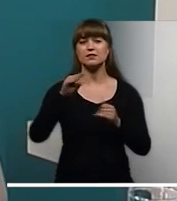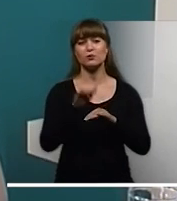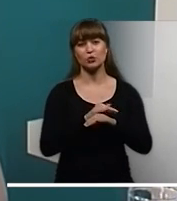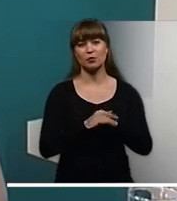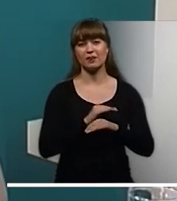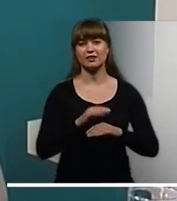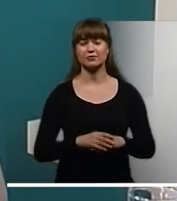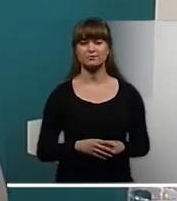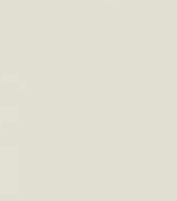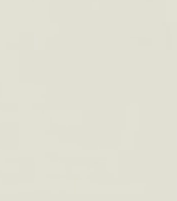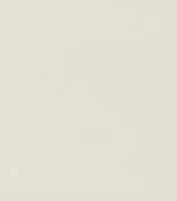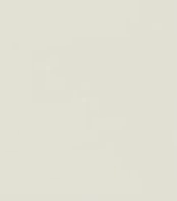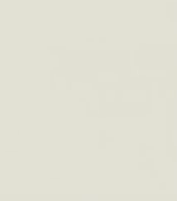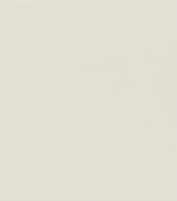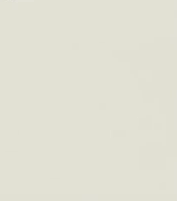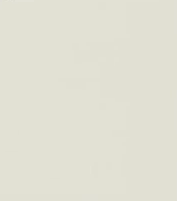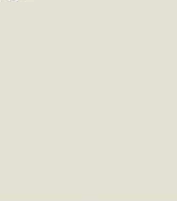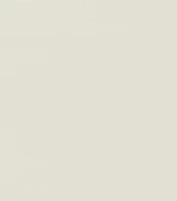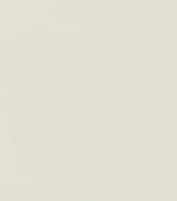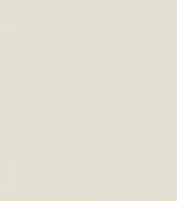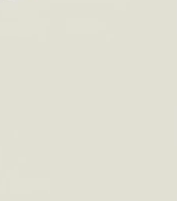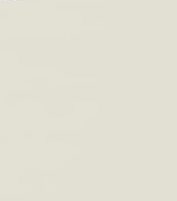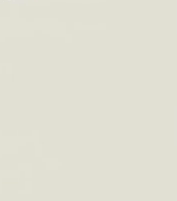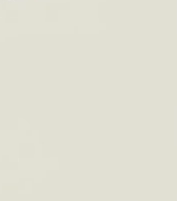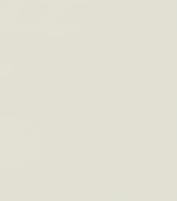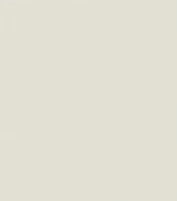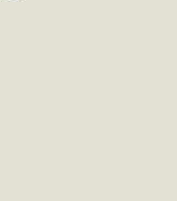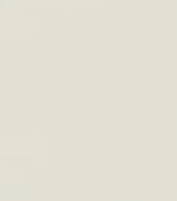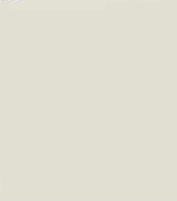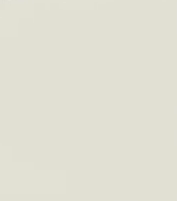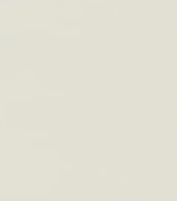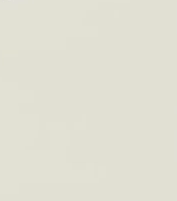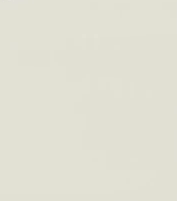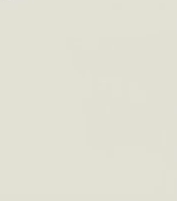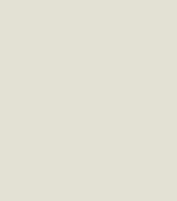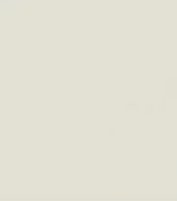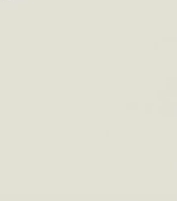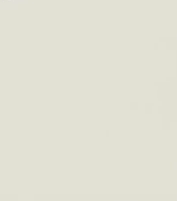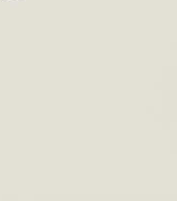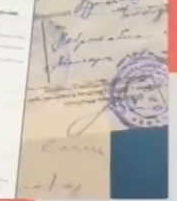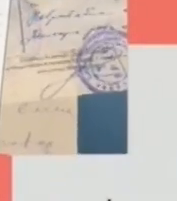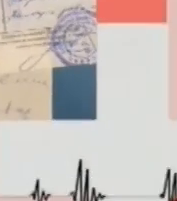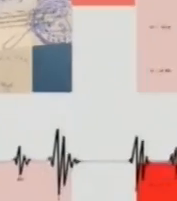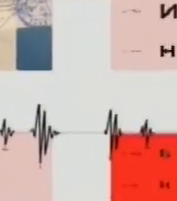Всего доброго. Одежда ведущим предоставлена магазином «Манго».